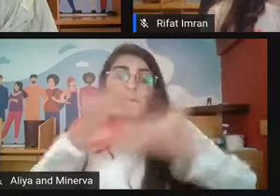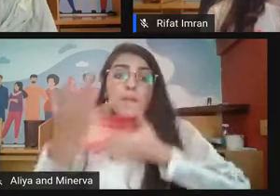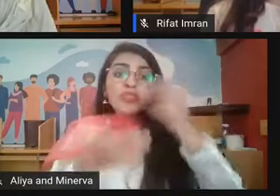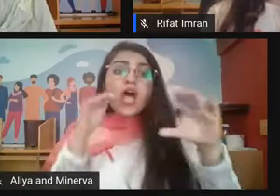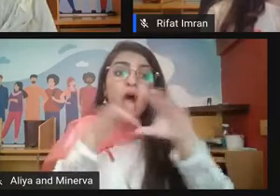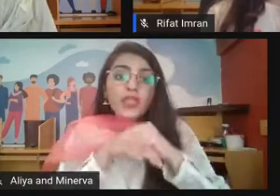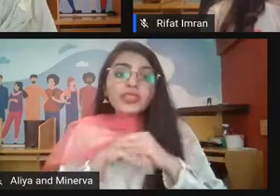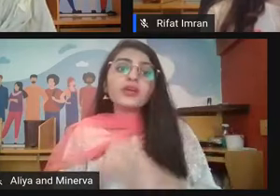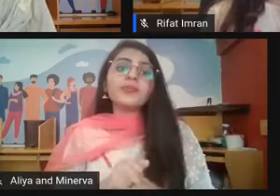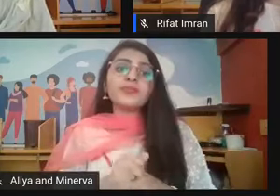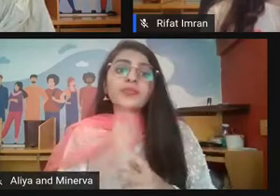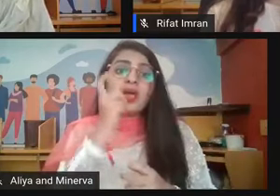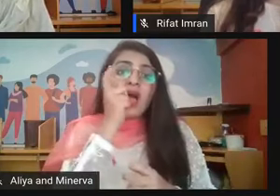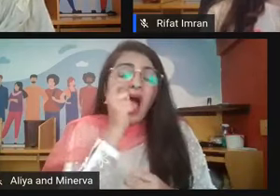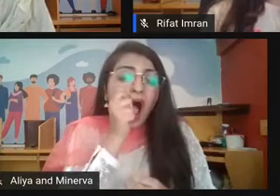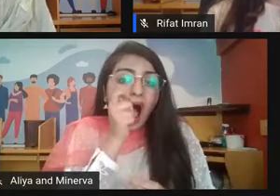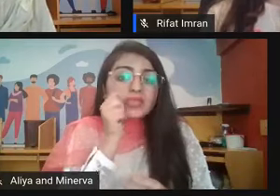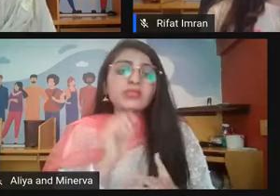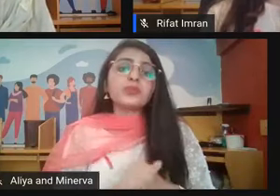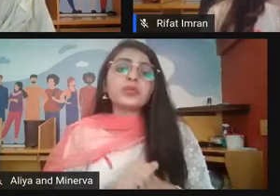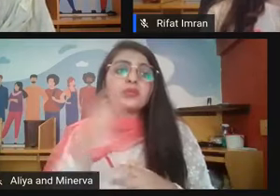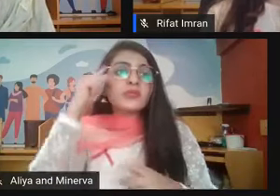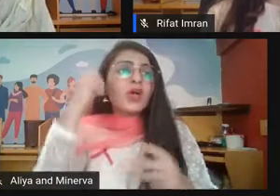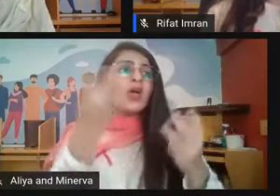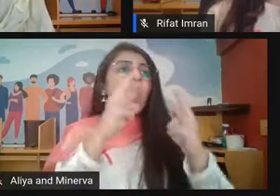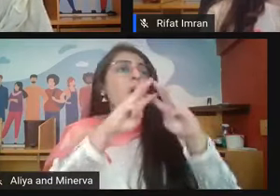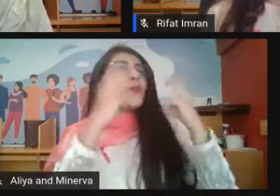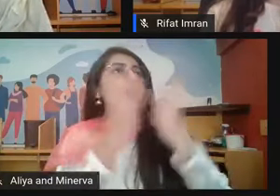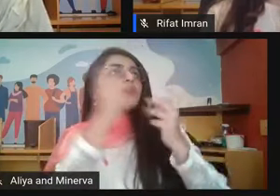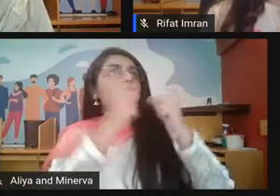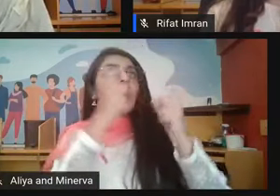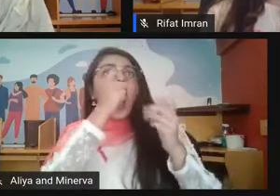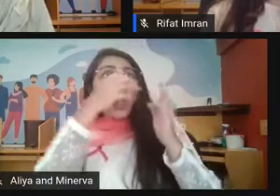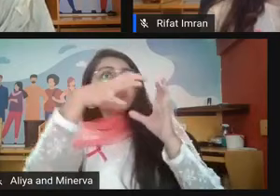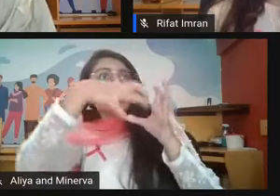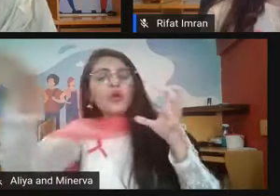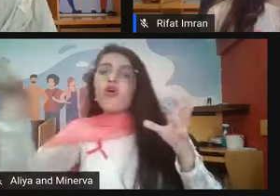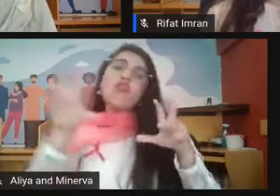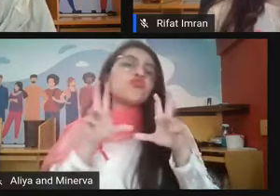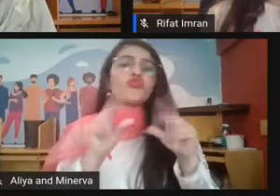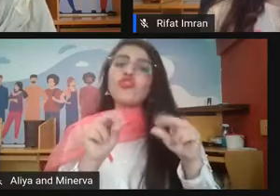हम अपने मर्दों को, अपने घर के मेल्स को, सोसाइटी के मेल्स को पीछे नहीं कर सकते.